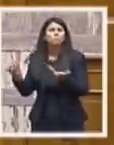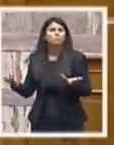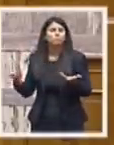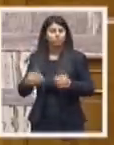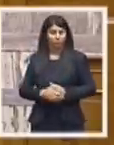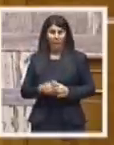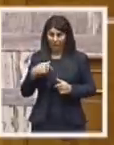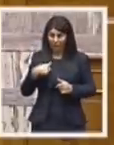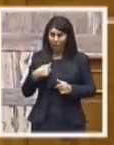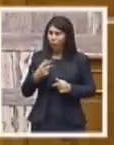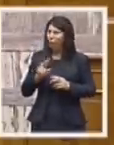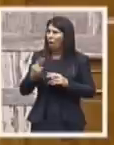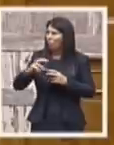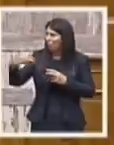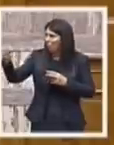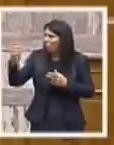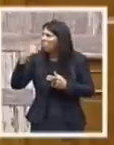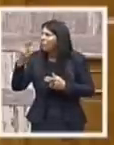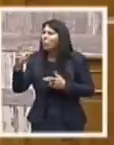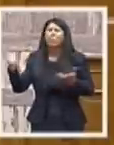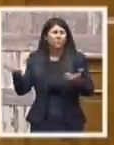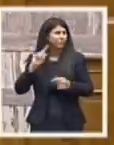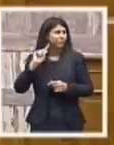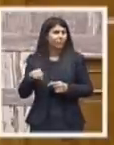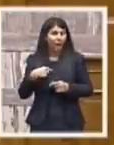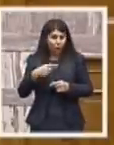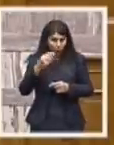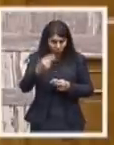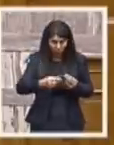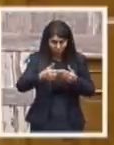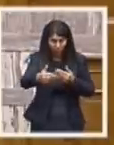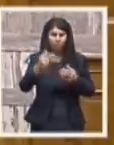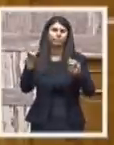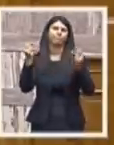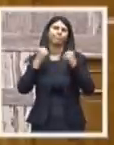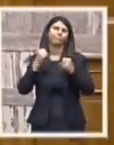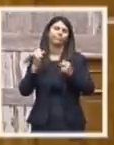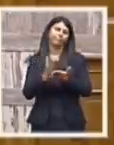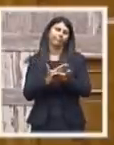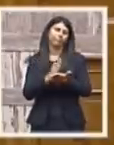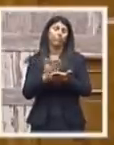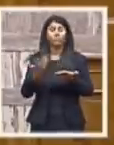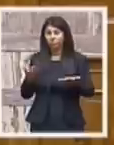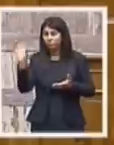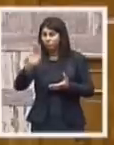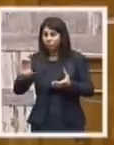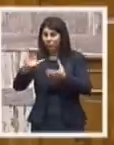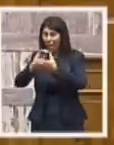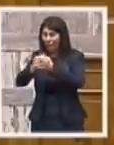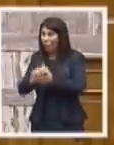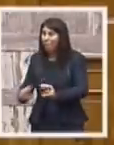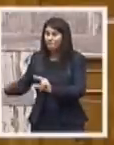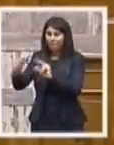σε μια επικίνδυνη διαφορία, η οποία μπορεί να αποβεί καταστροφική. Συνεπώς, Η ευρωπαϊκή ενοποίηση κρίνεται